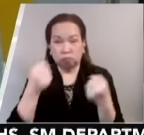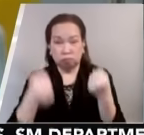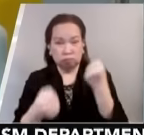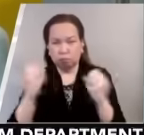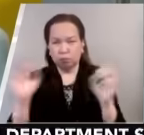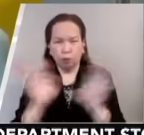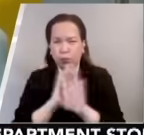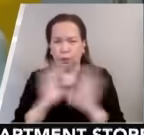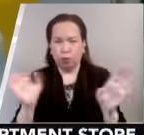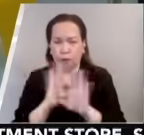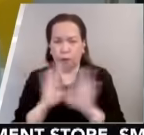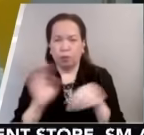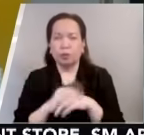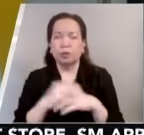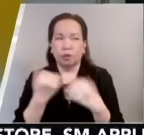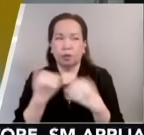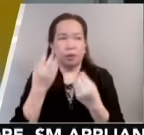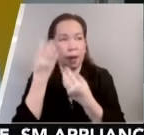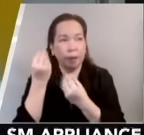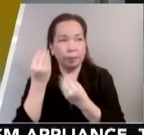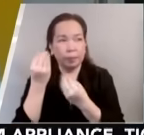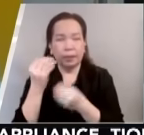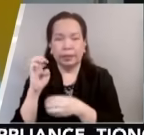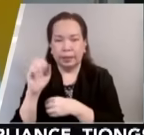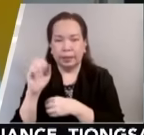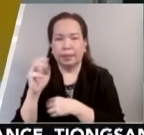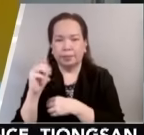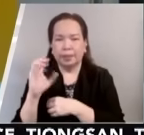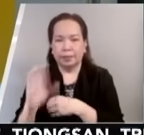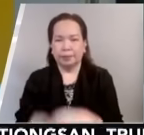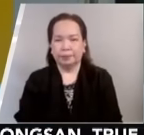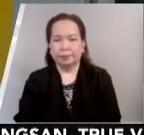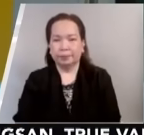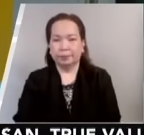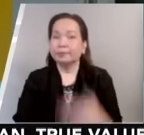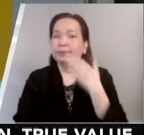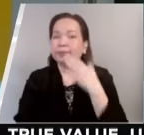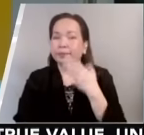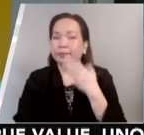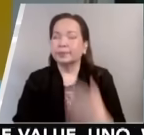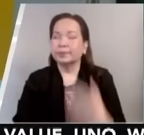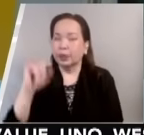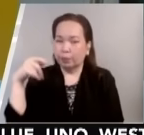Medical Center balik m na sa inyo Maraming salamat JP